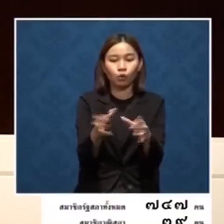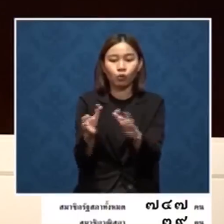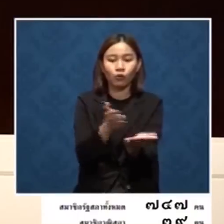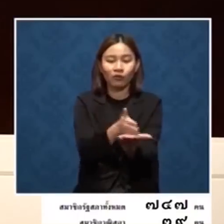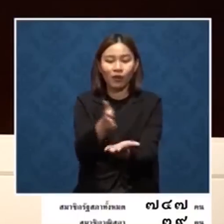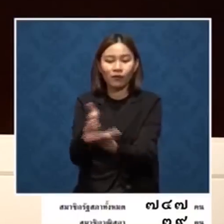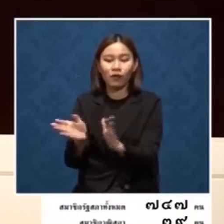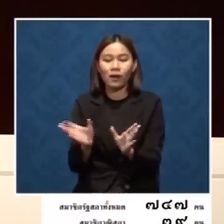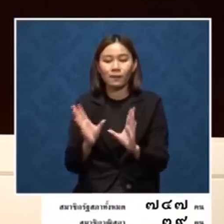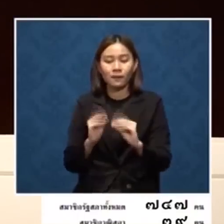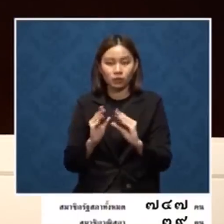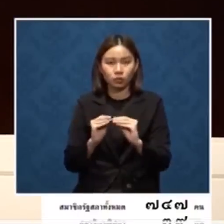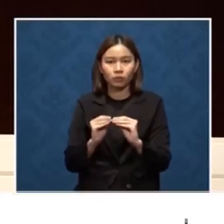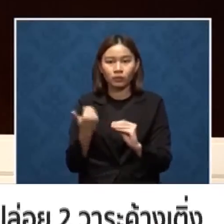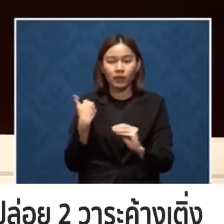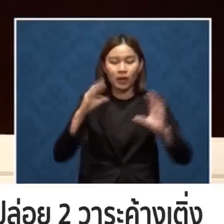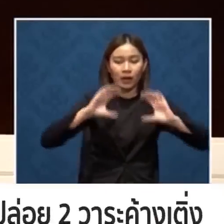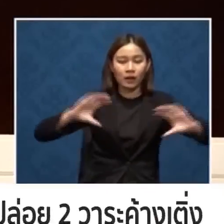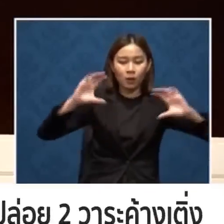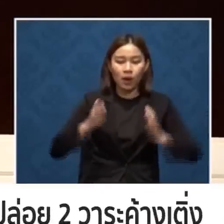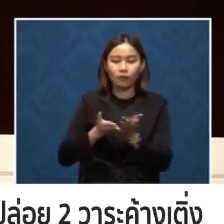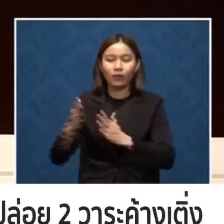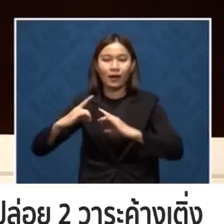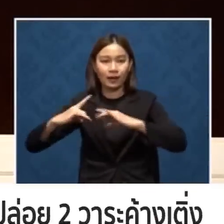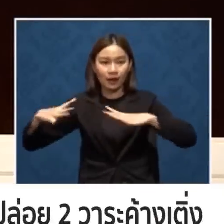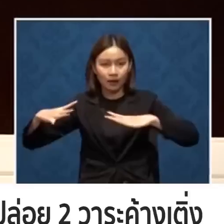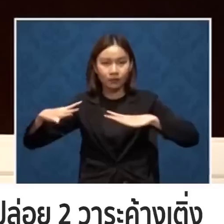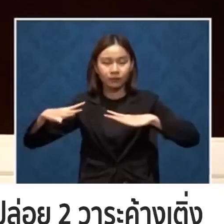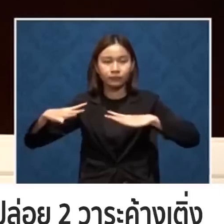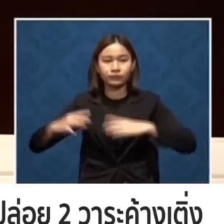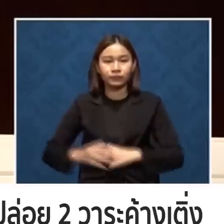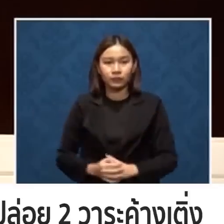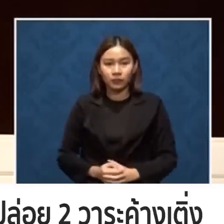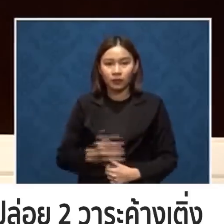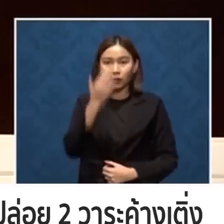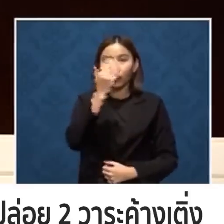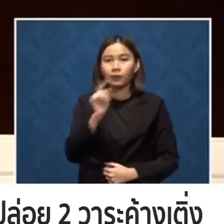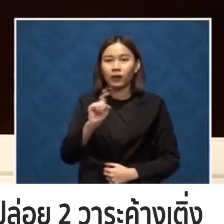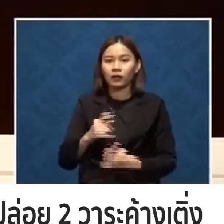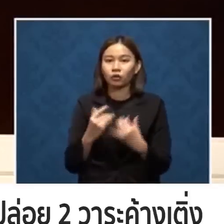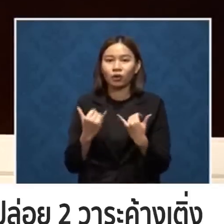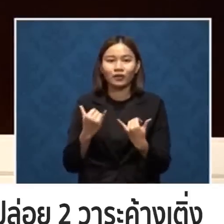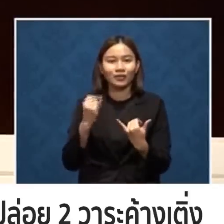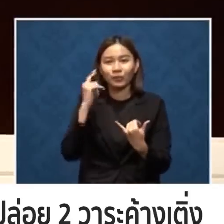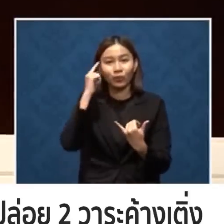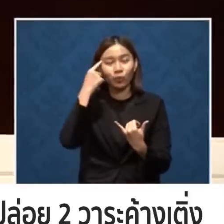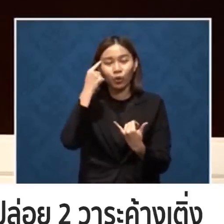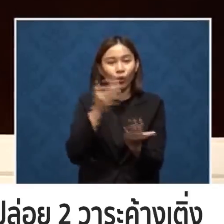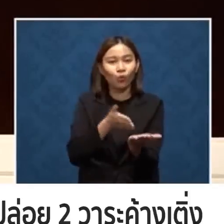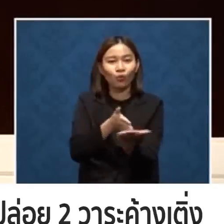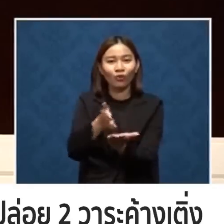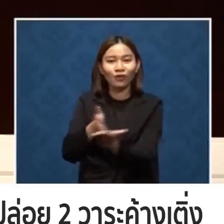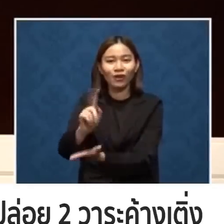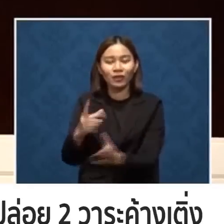มนูญจะพิจารณาคำร้องในวันที่16สิงหาคมพอศาลรัฐธรรมนูญเลื่อนปุ๊บอาจารย์วันนอก็จะเลื่อนด้วยแต่ว่